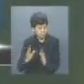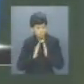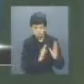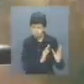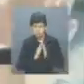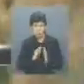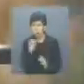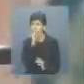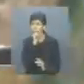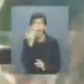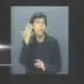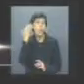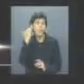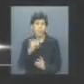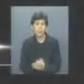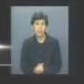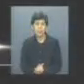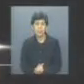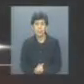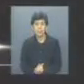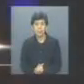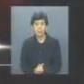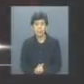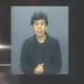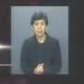งในงาน World Music Awards